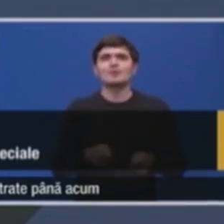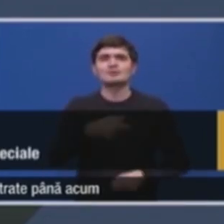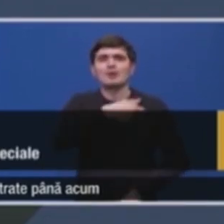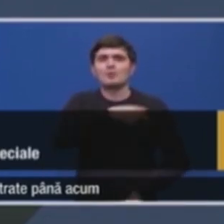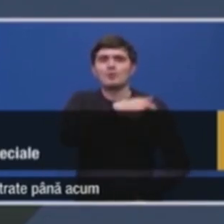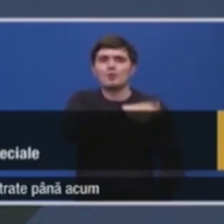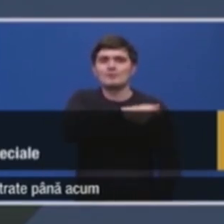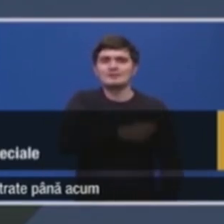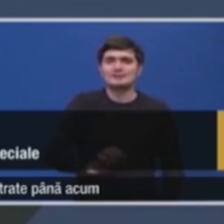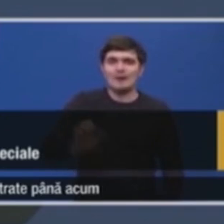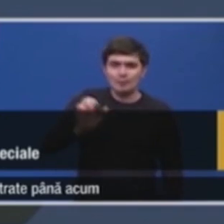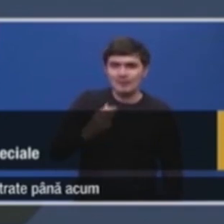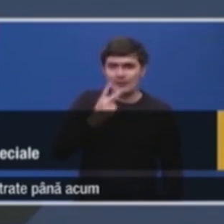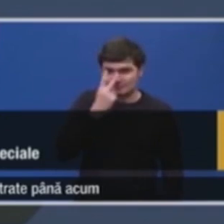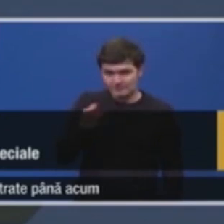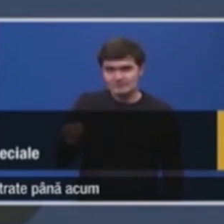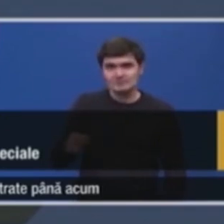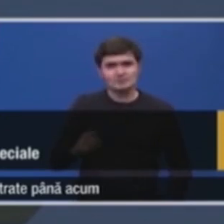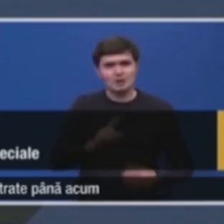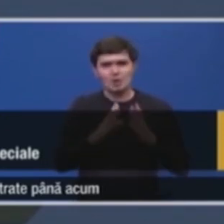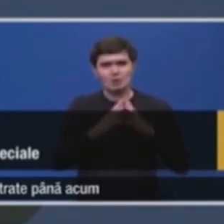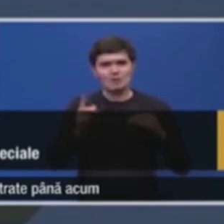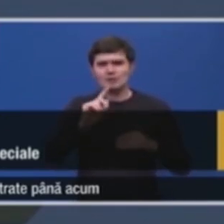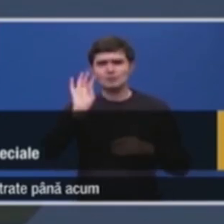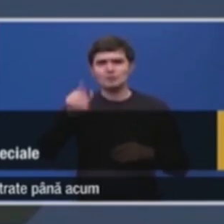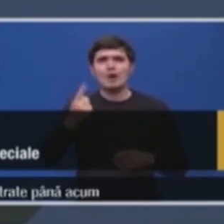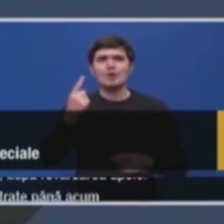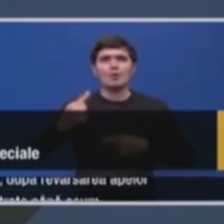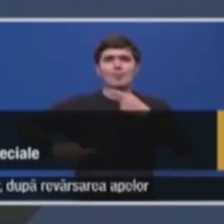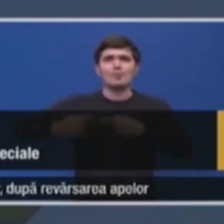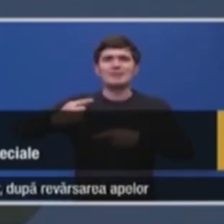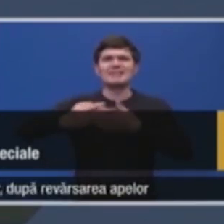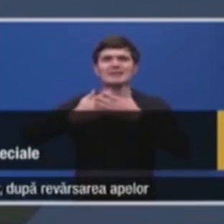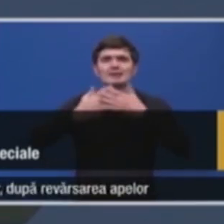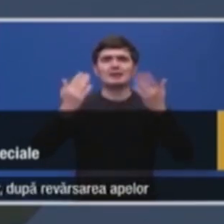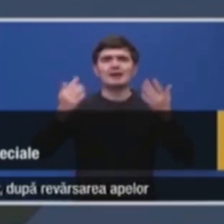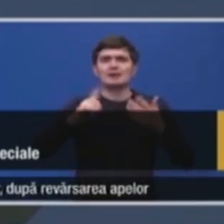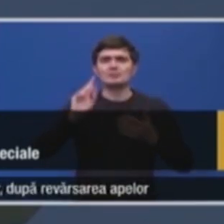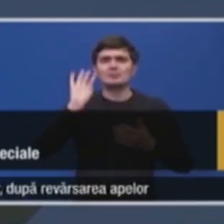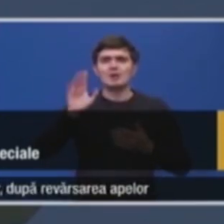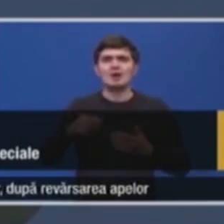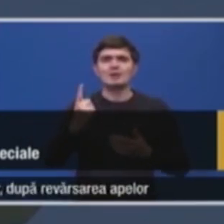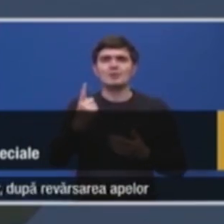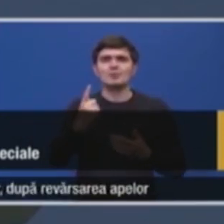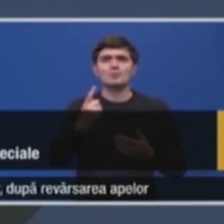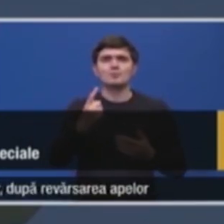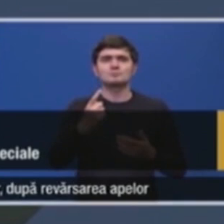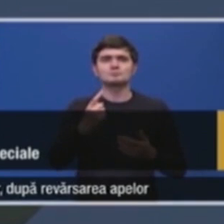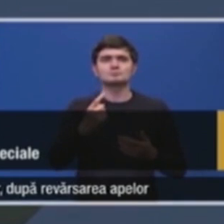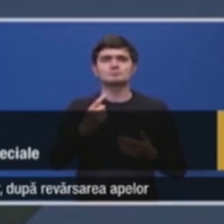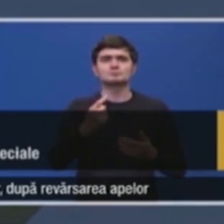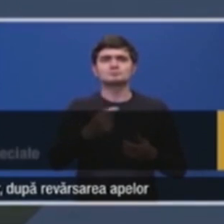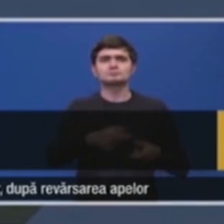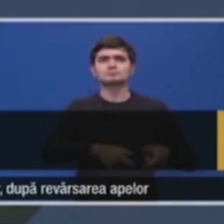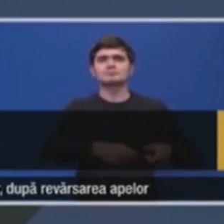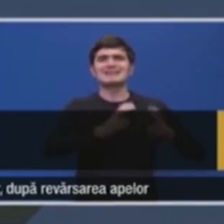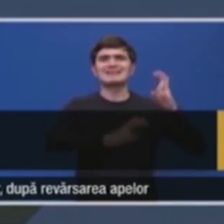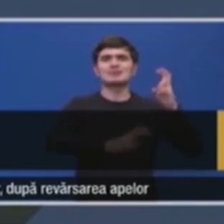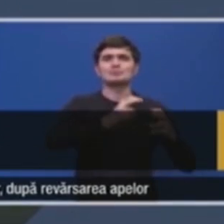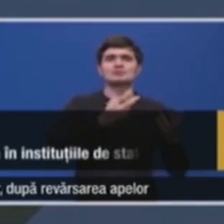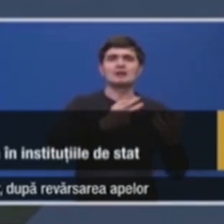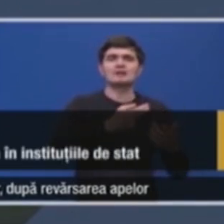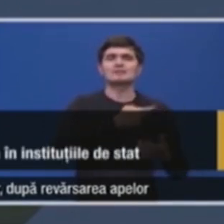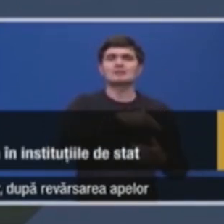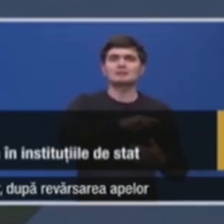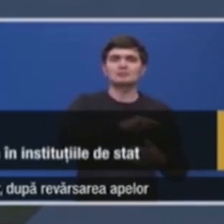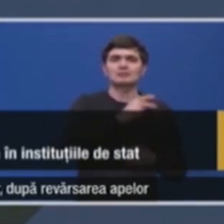ale Comisiei Europene, dacă vă uitați în urmă, că România nu are o politică clară și nu are o entitate care să se ocupe de companiile de stat.